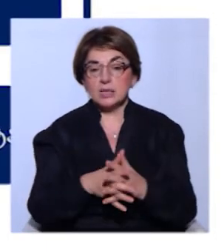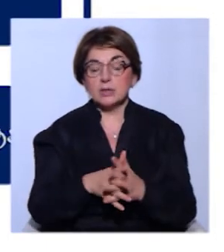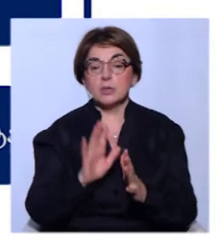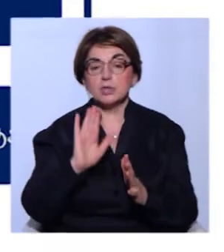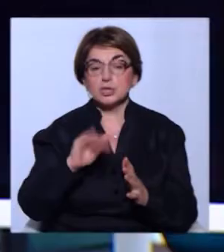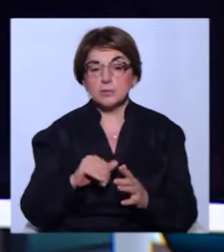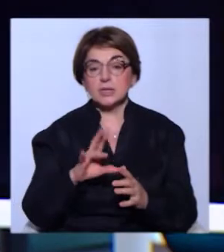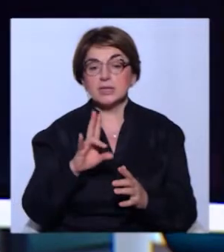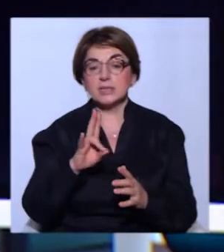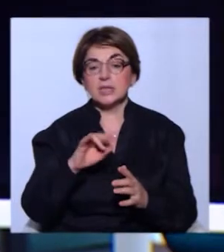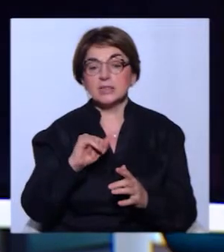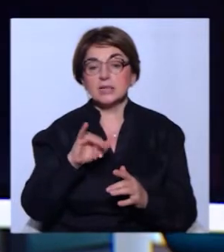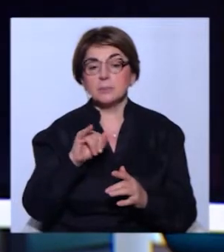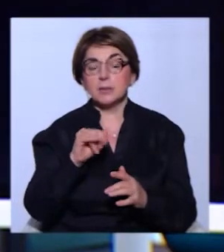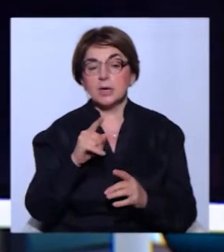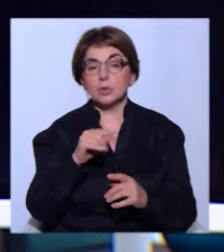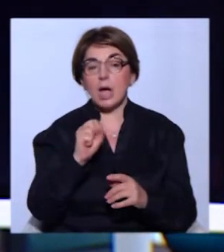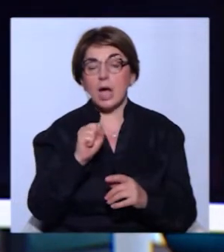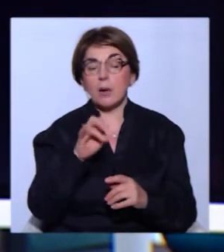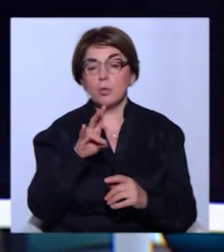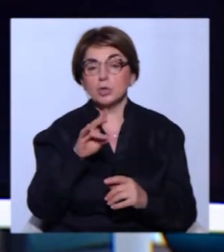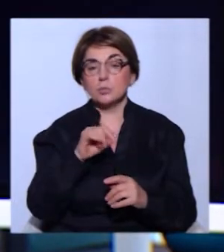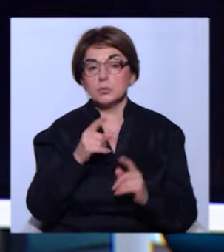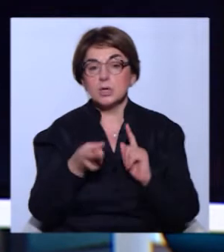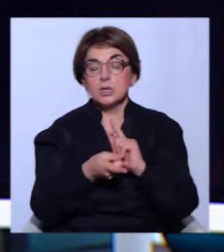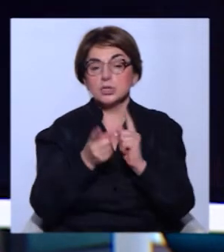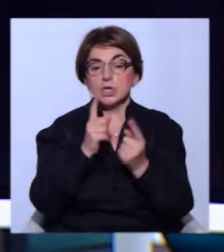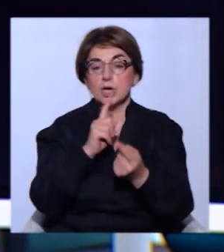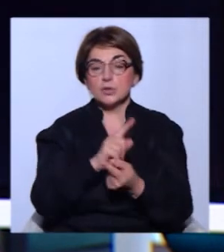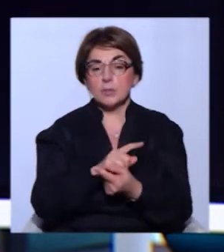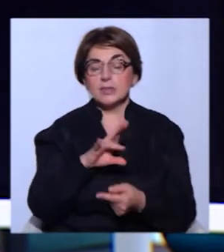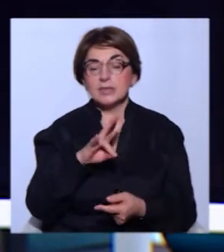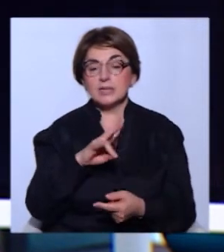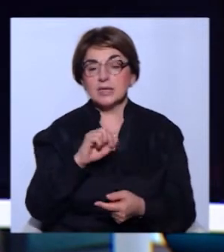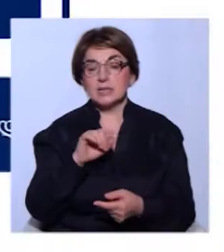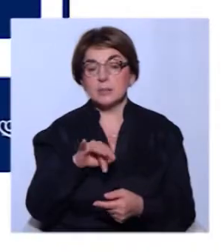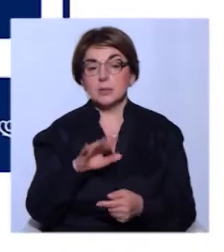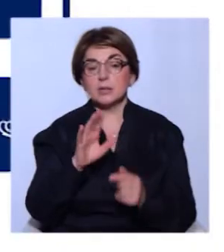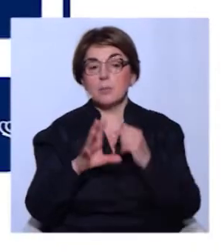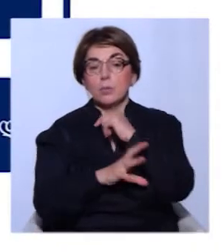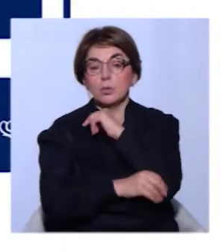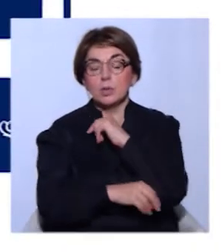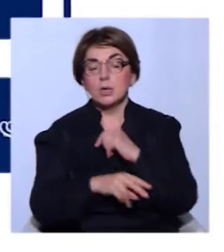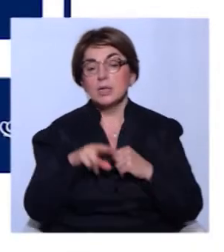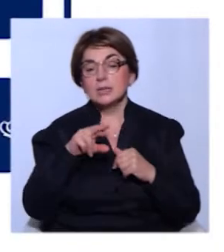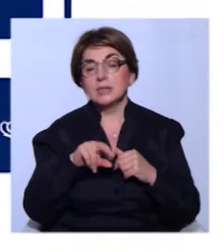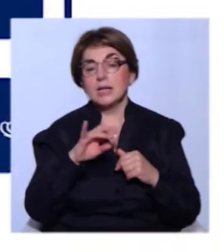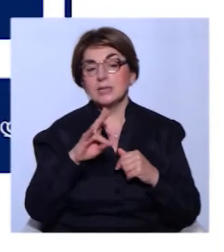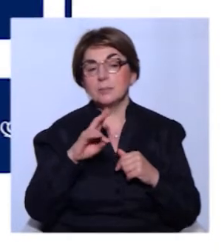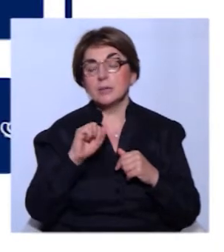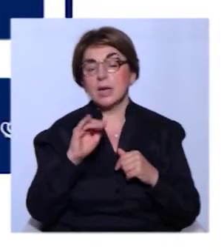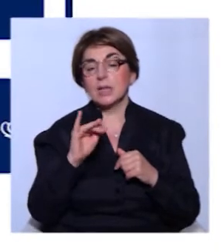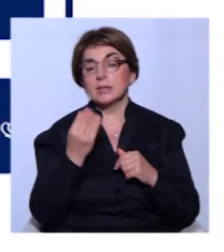არის ნიტრიფიკატორი ბაქტერიები, ამონიუმის ნაერთებს გარდაქმნიდნენ უკვე ნიტრატებად და საბოლოოდ